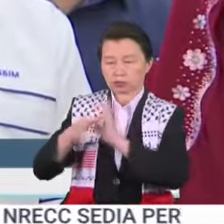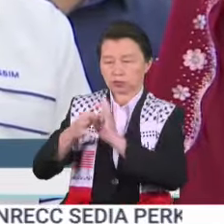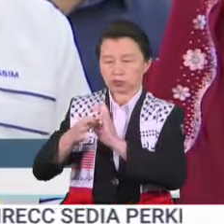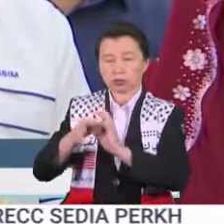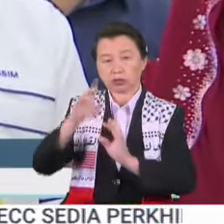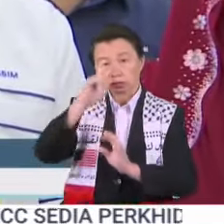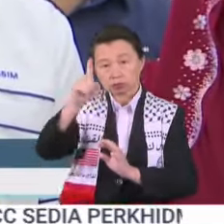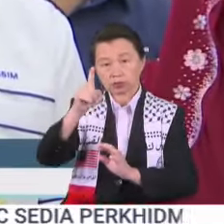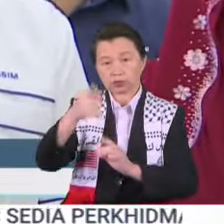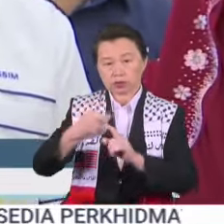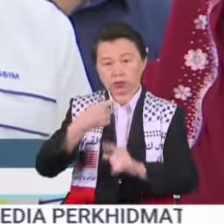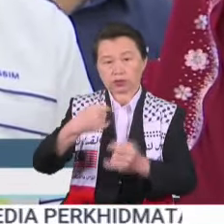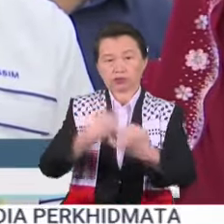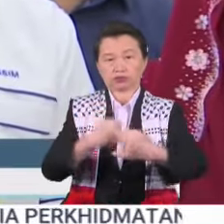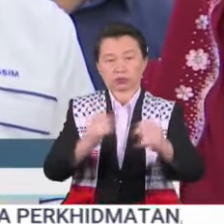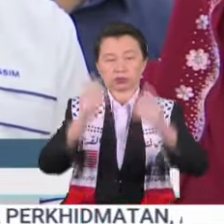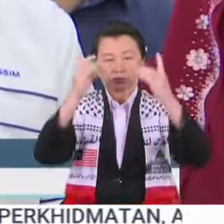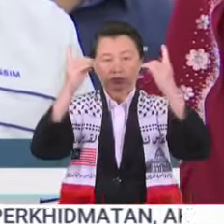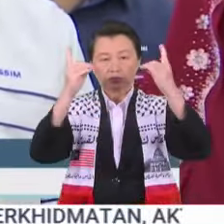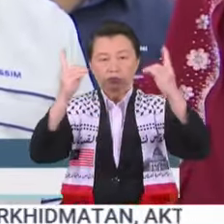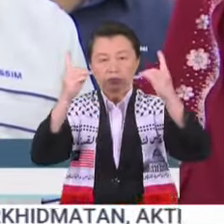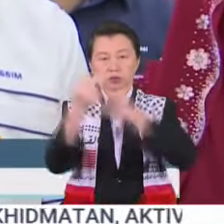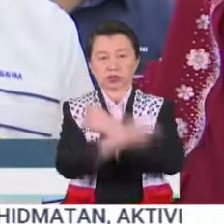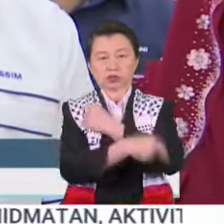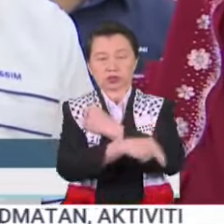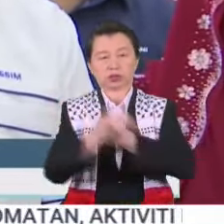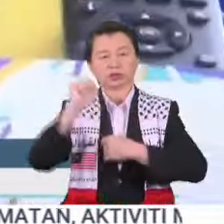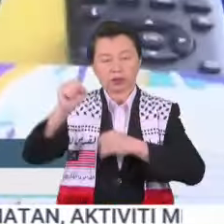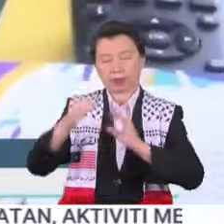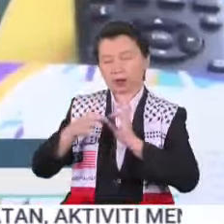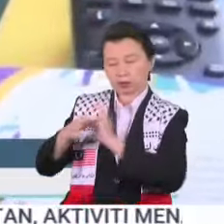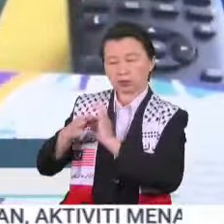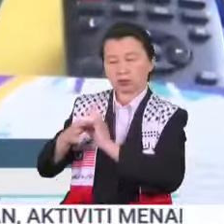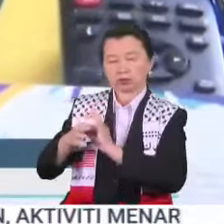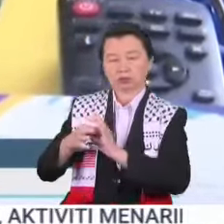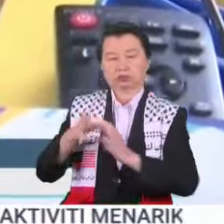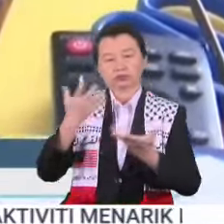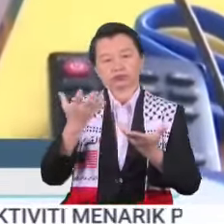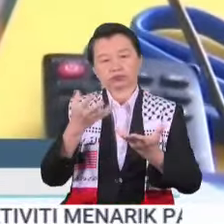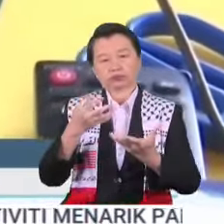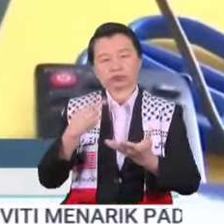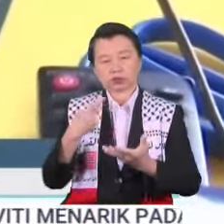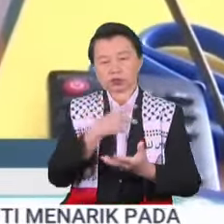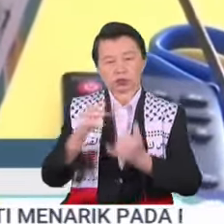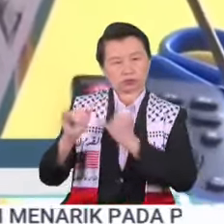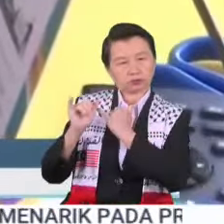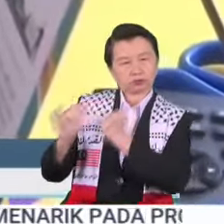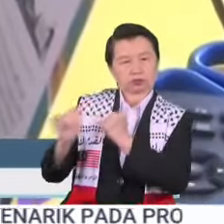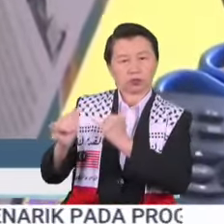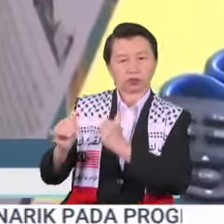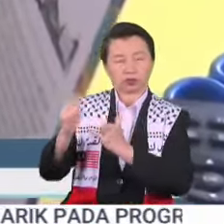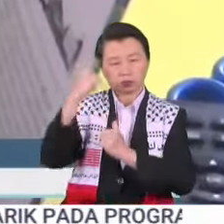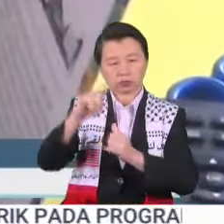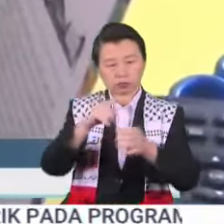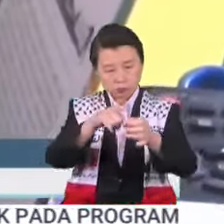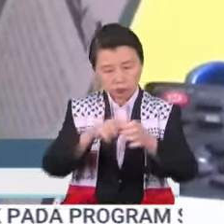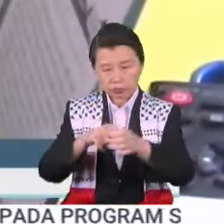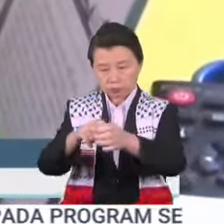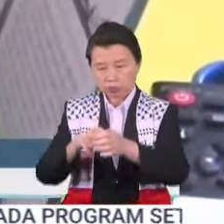sudah pasti kerjasama Jabatan Pendidikan negeri Sabah dalam kita sama-sama